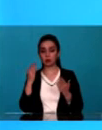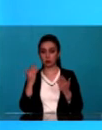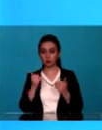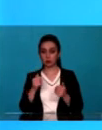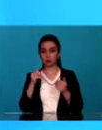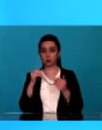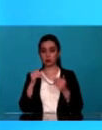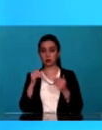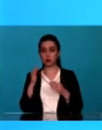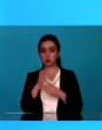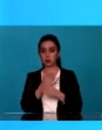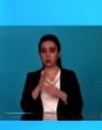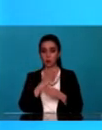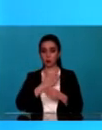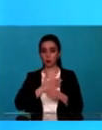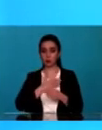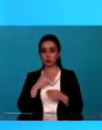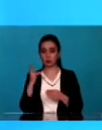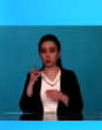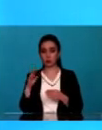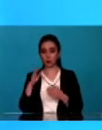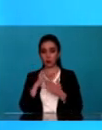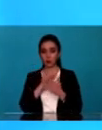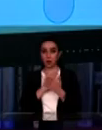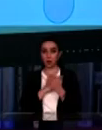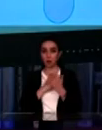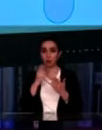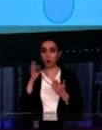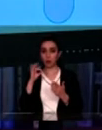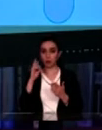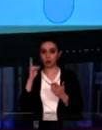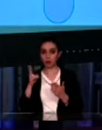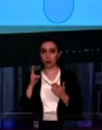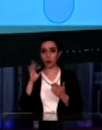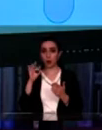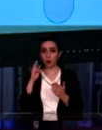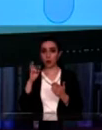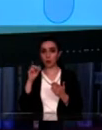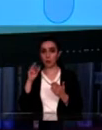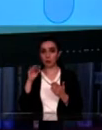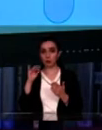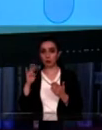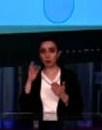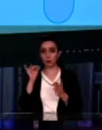разберем теперь наш код программы. Когда мы нажали на кнопку «OK», кнопку «Button»,